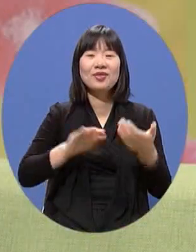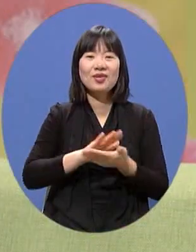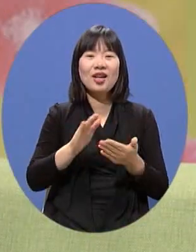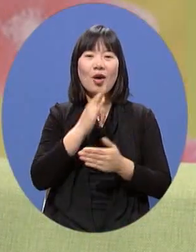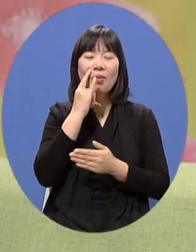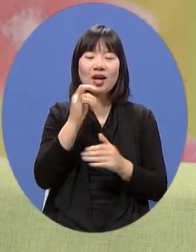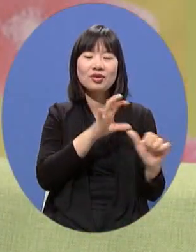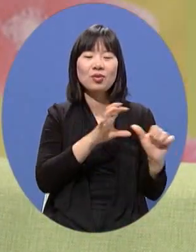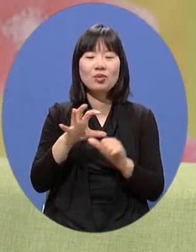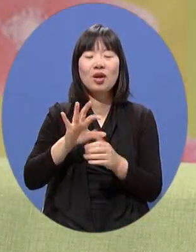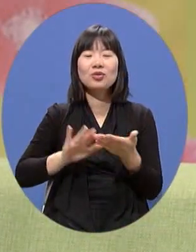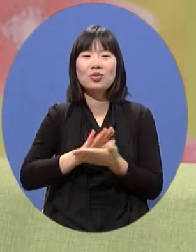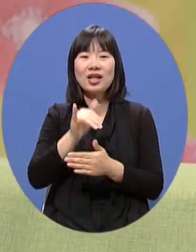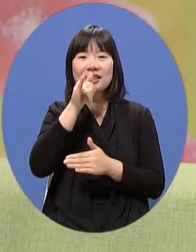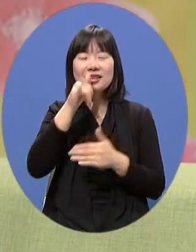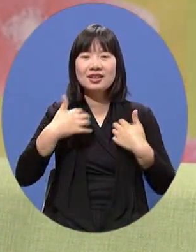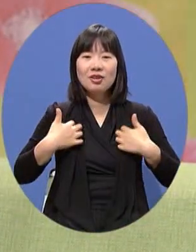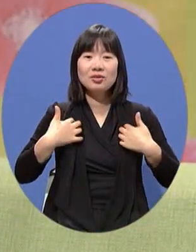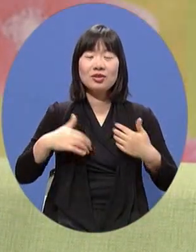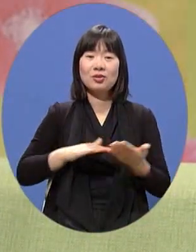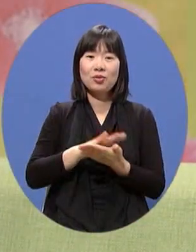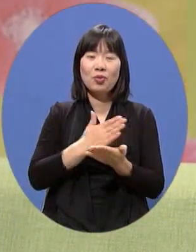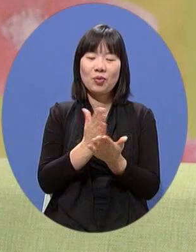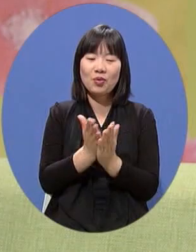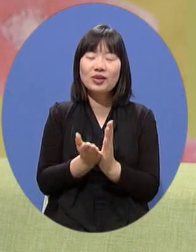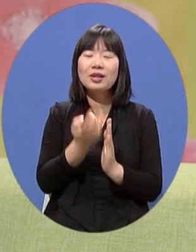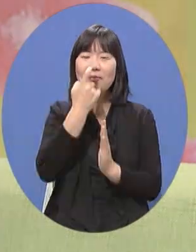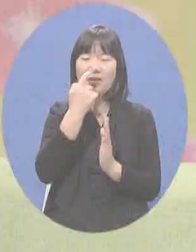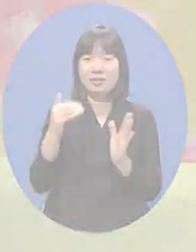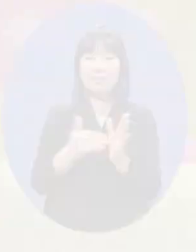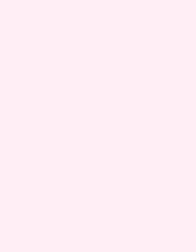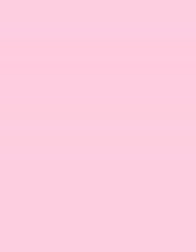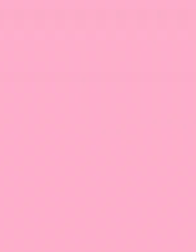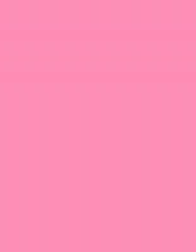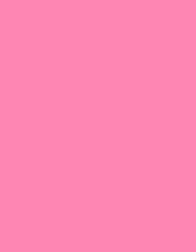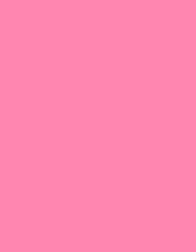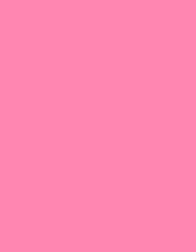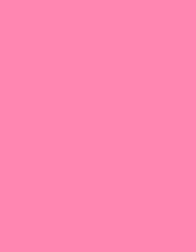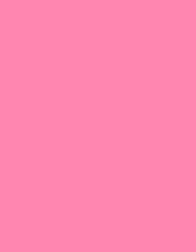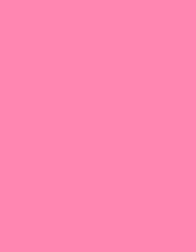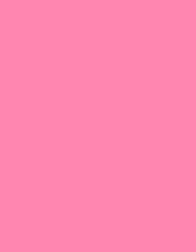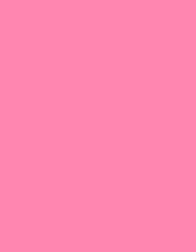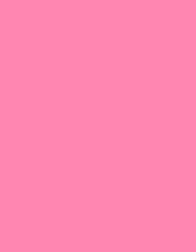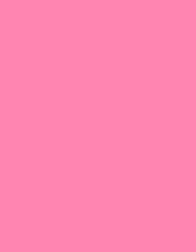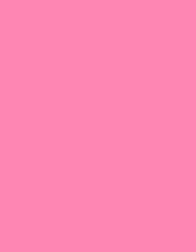얼마든지 응용해서 놀아줄 수 있는 재미있는 놀이들 많이 배워봤습니다.